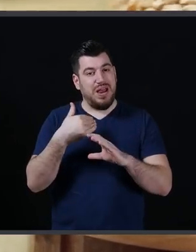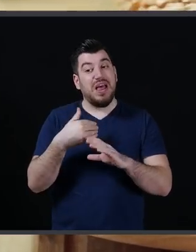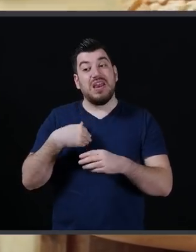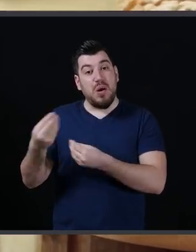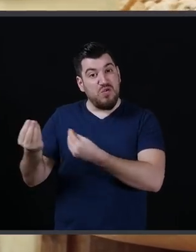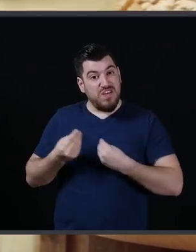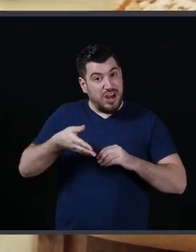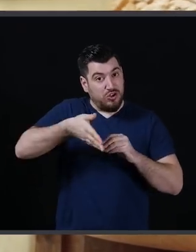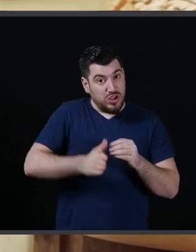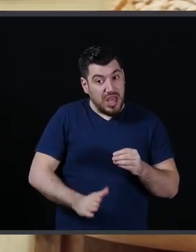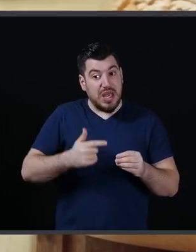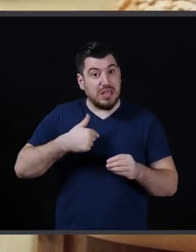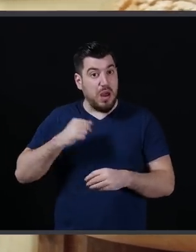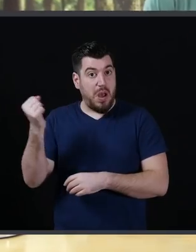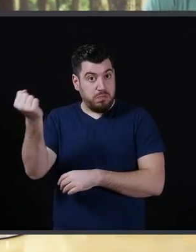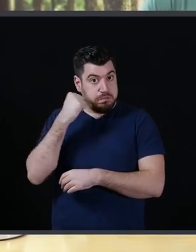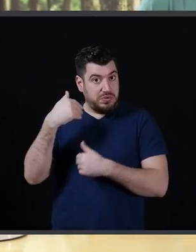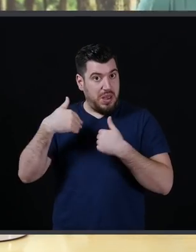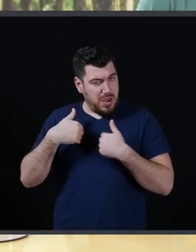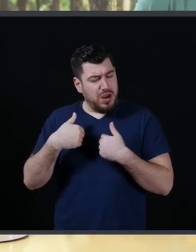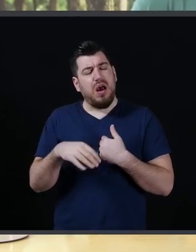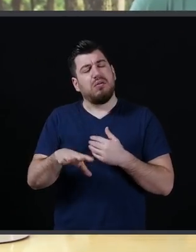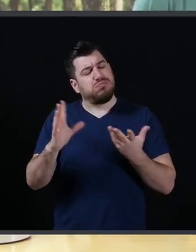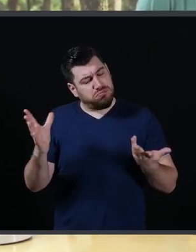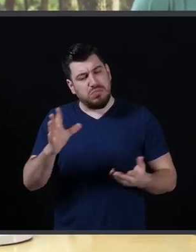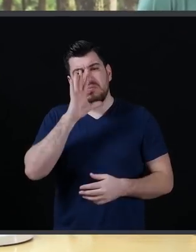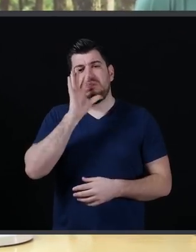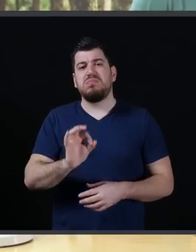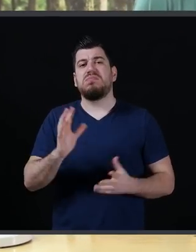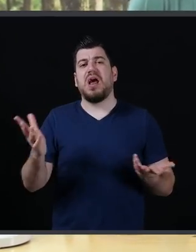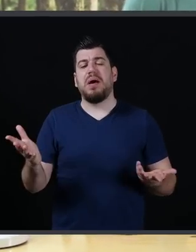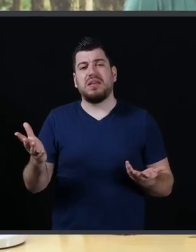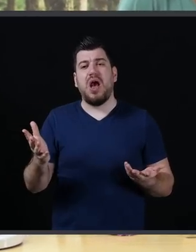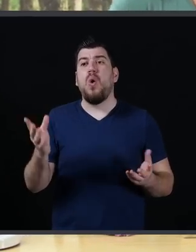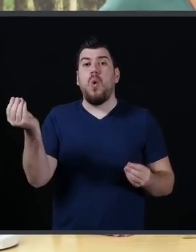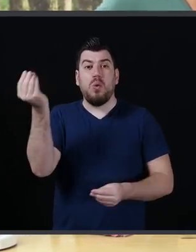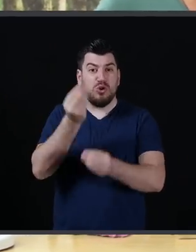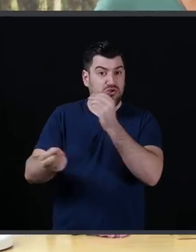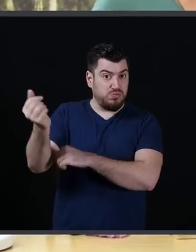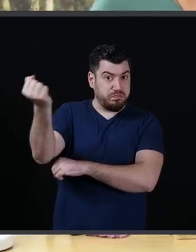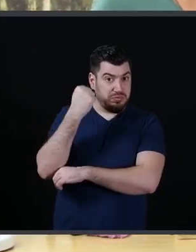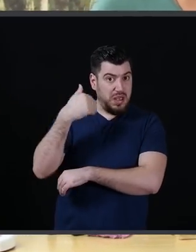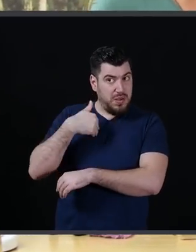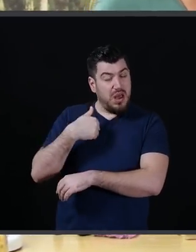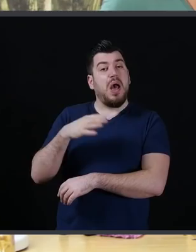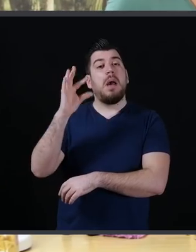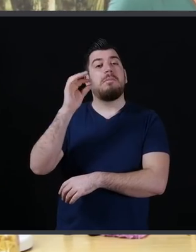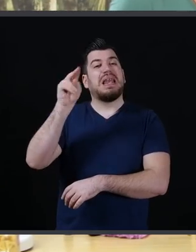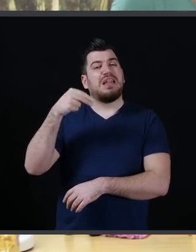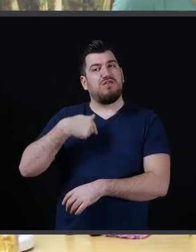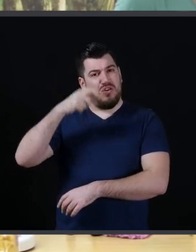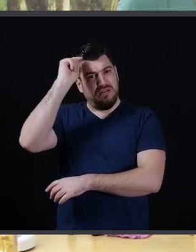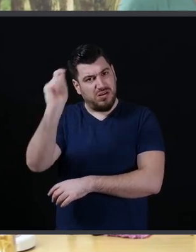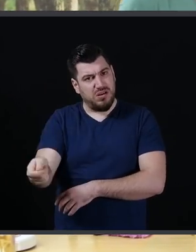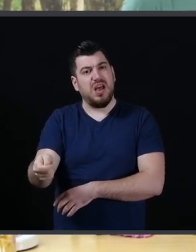он будет более афрато кейк, то есть красивый deal. Если-то будет более афрато кейк, то есть евро за него, он будет